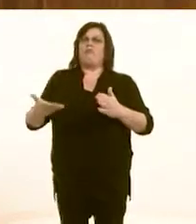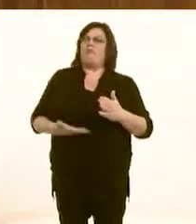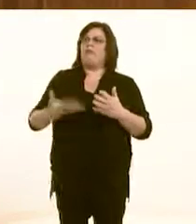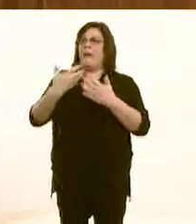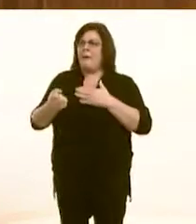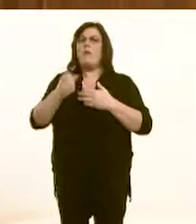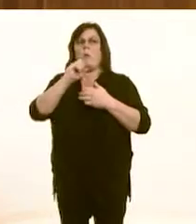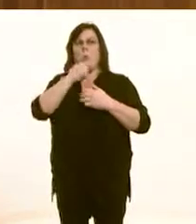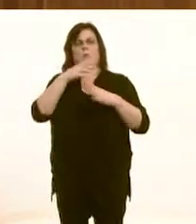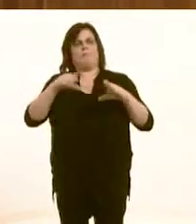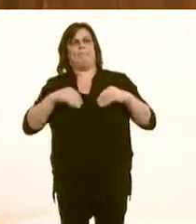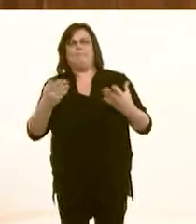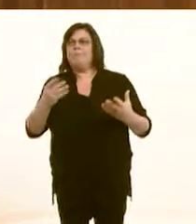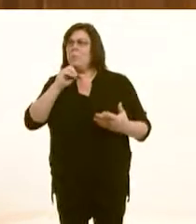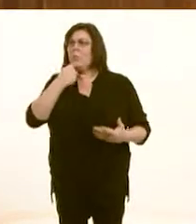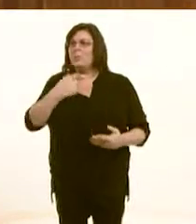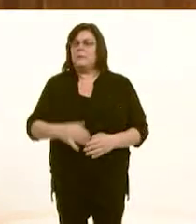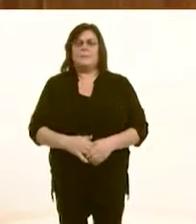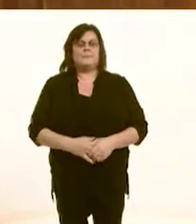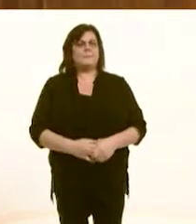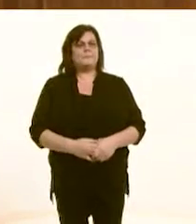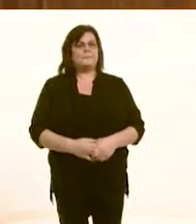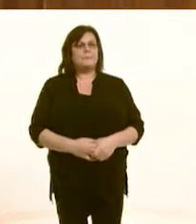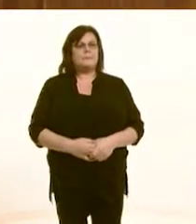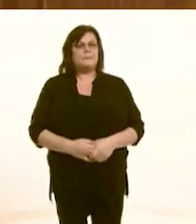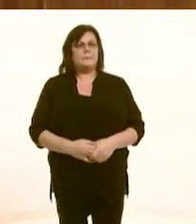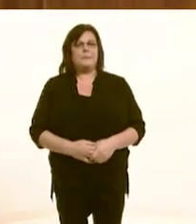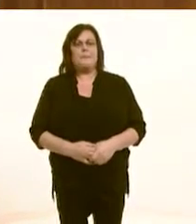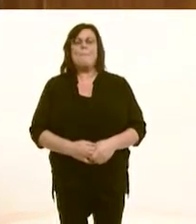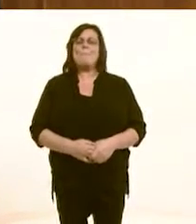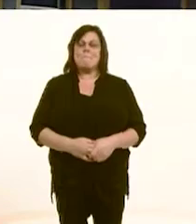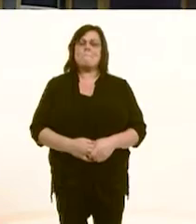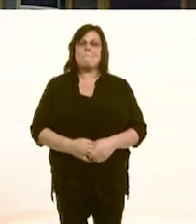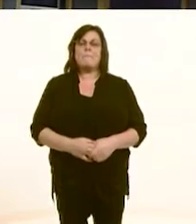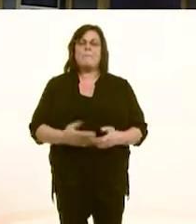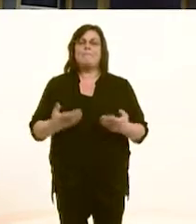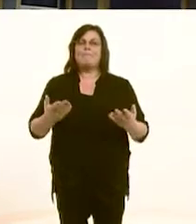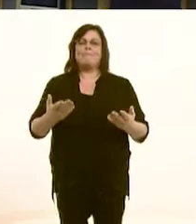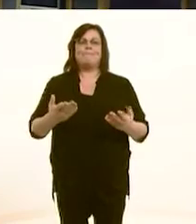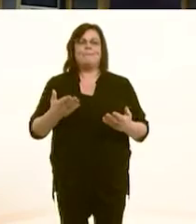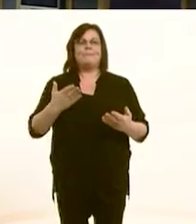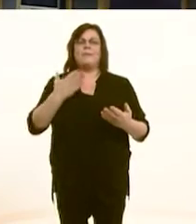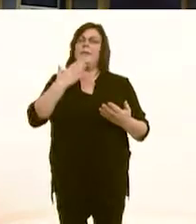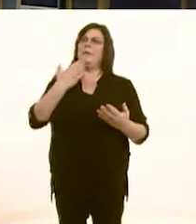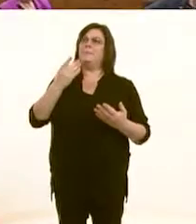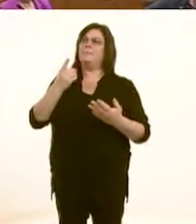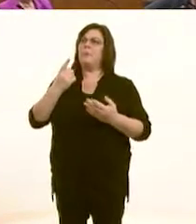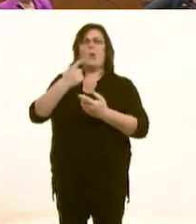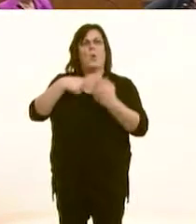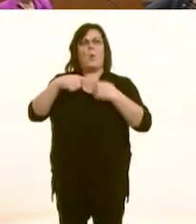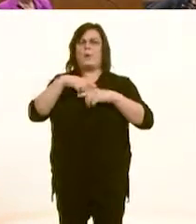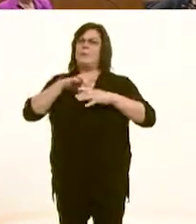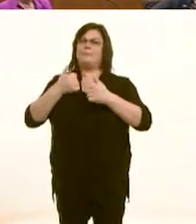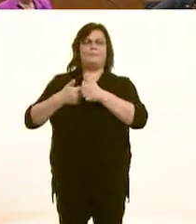Jones. Diolch. Fel rhan o'r ymdrechion i warchod pobl Cymru, ydy'r Llywodraeth Cymru wedi gwneud